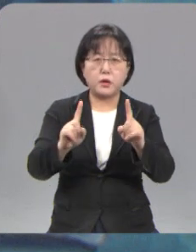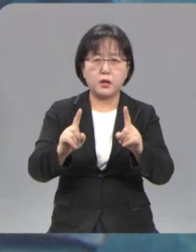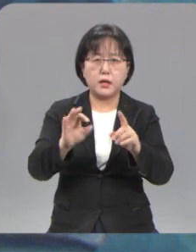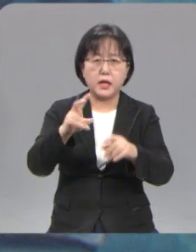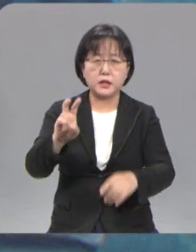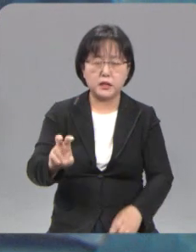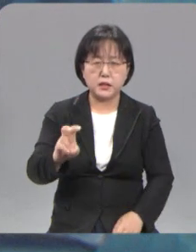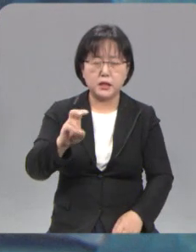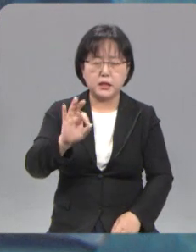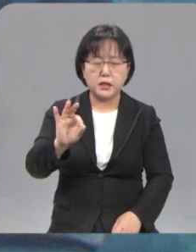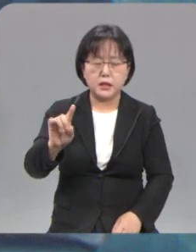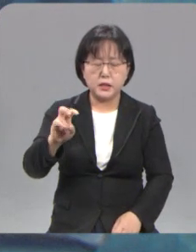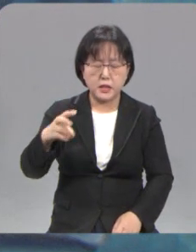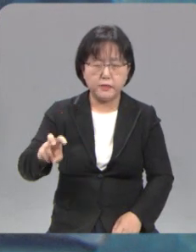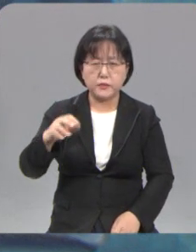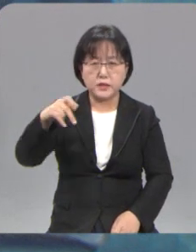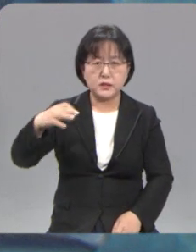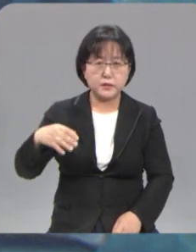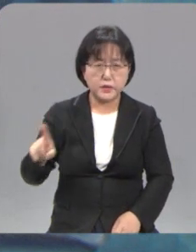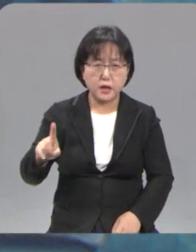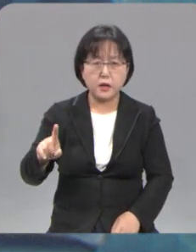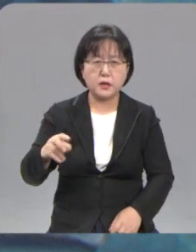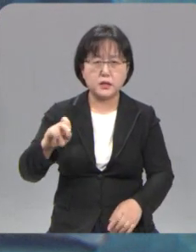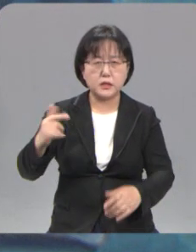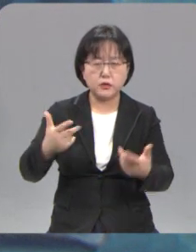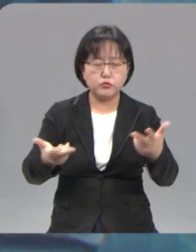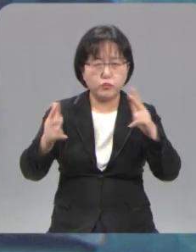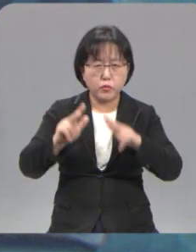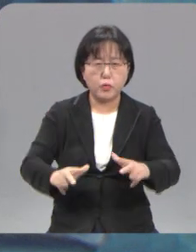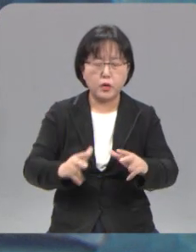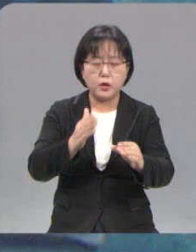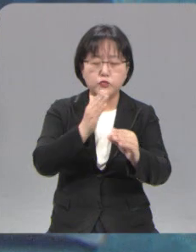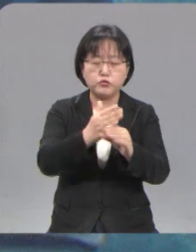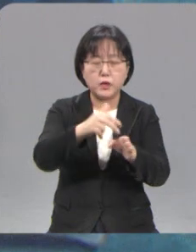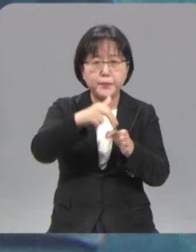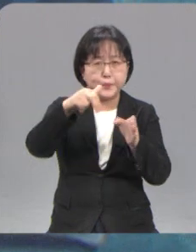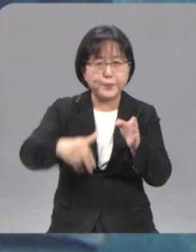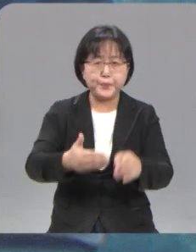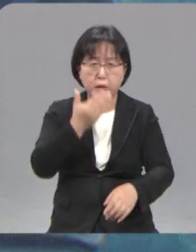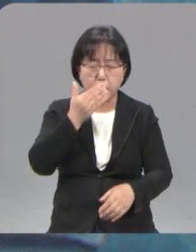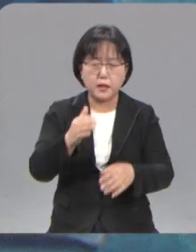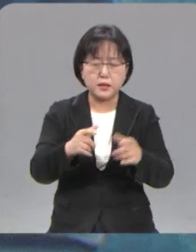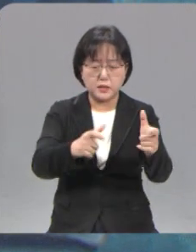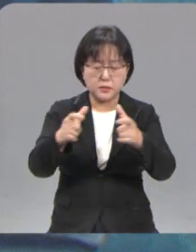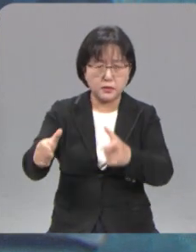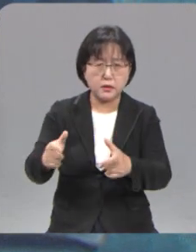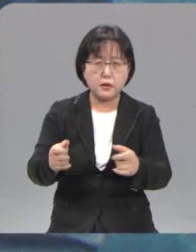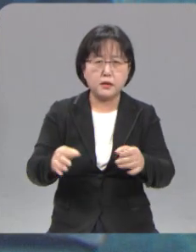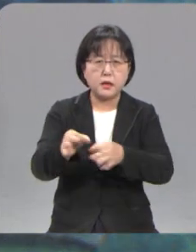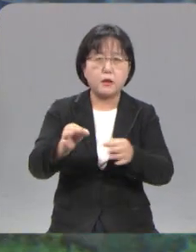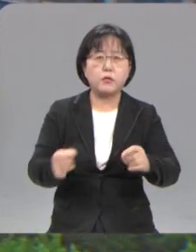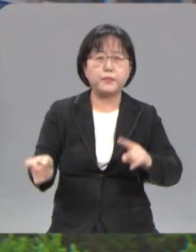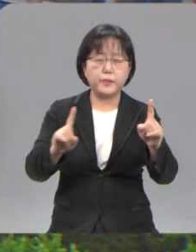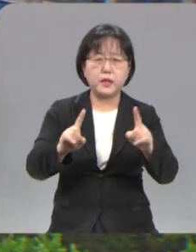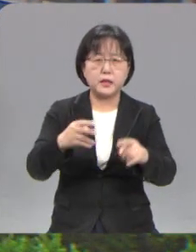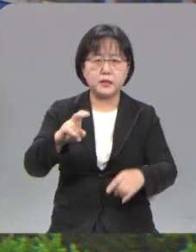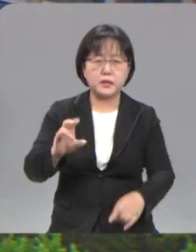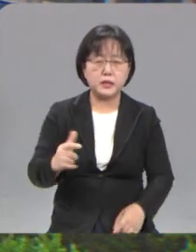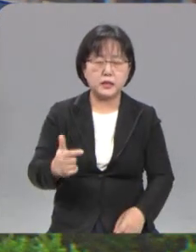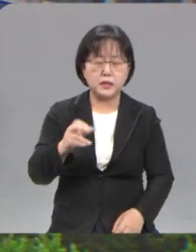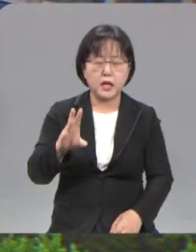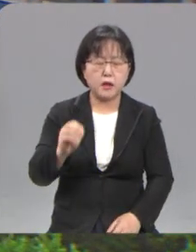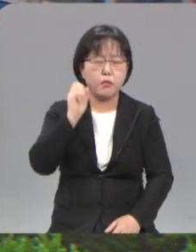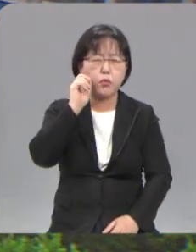양림동과 지산유원지 증심 사에도 케이블카 중간 기점을 두어 각 지점의 상권을 살리겠습니다 신양파크